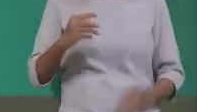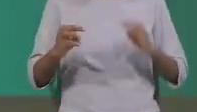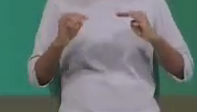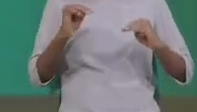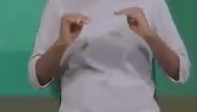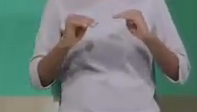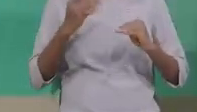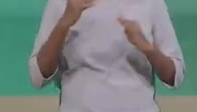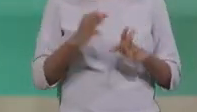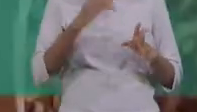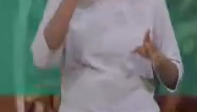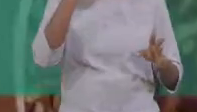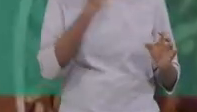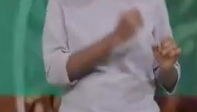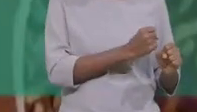chacun.